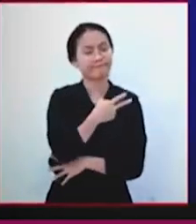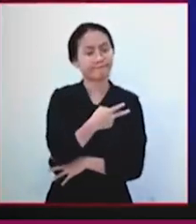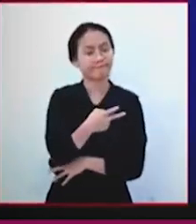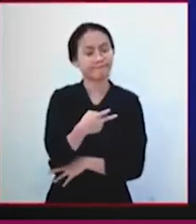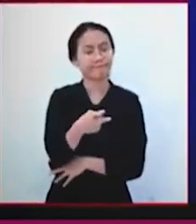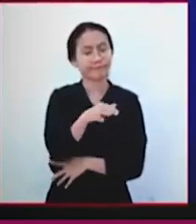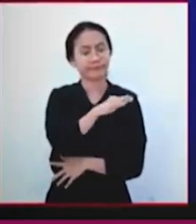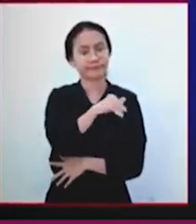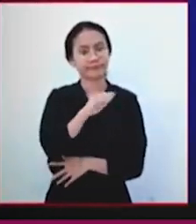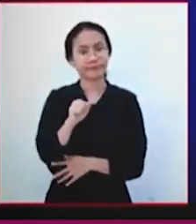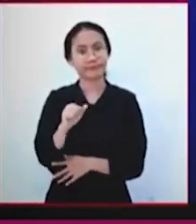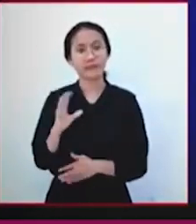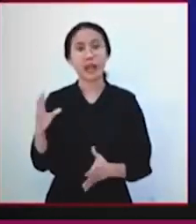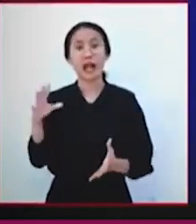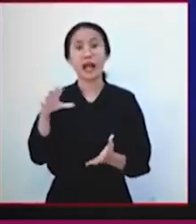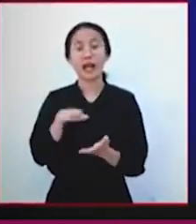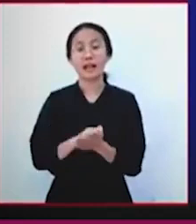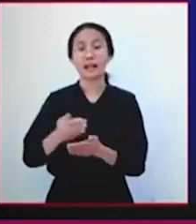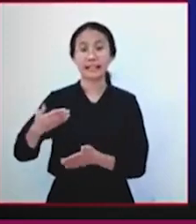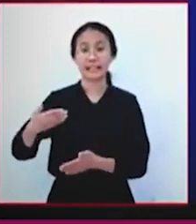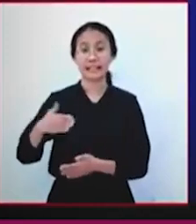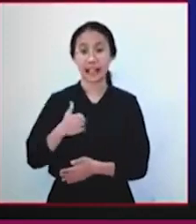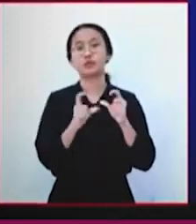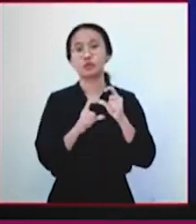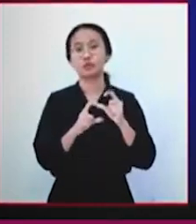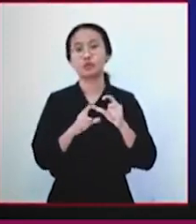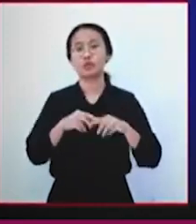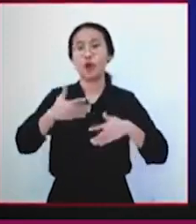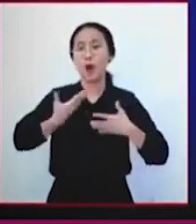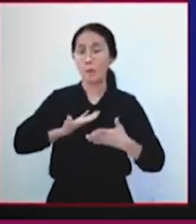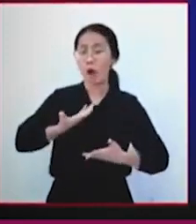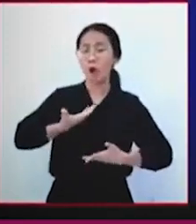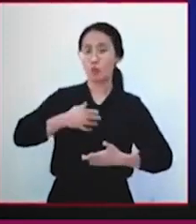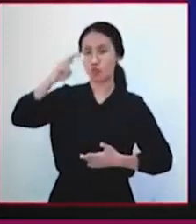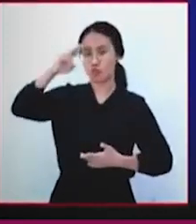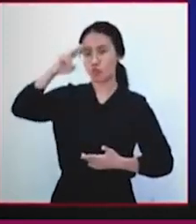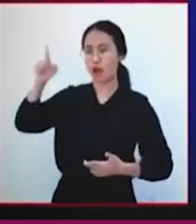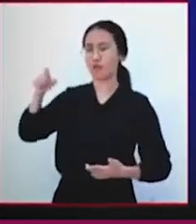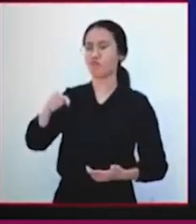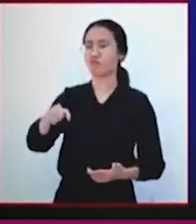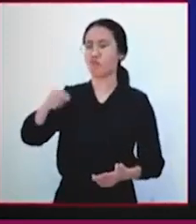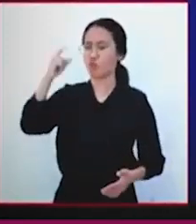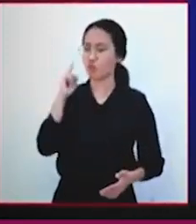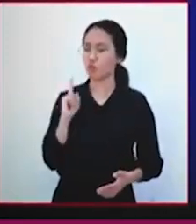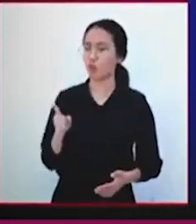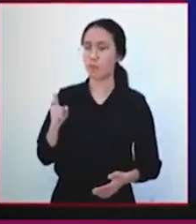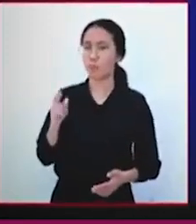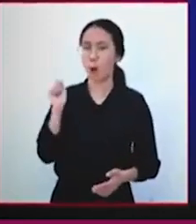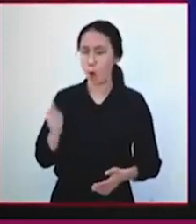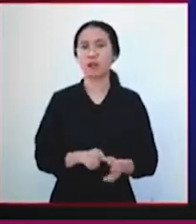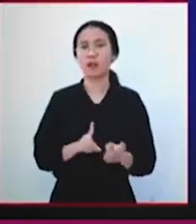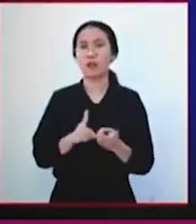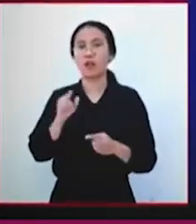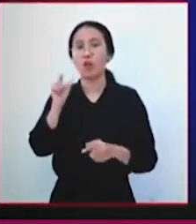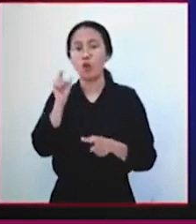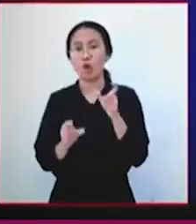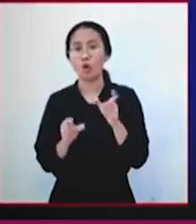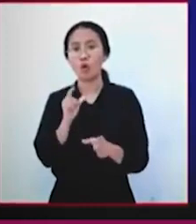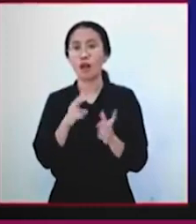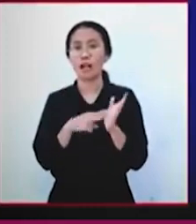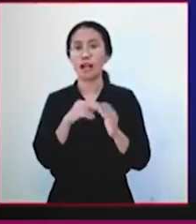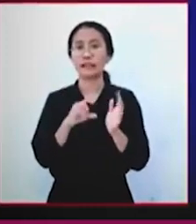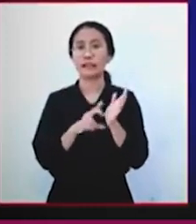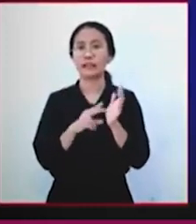Tuhan pakai seekor ikan untuk bahwa dia kembali ke jalurnya game gak mau mereka bertobat karena anti mereka bertobat Tuhan ampuni jadi